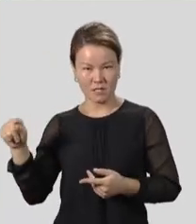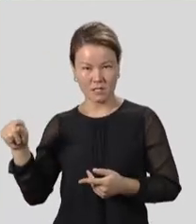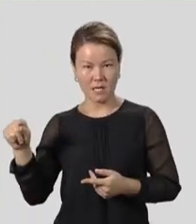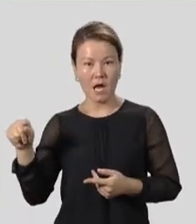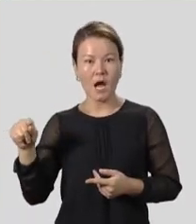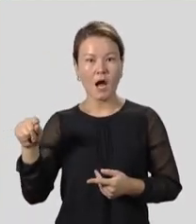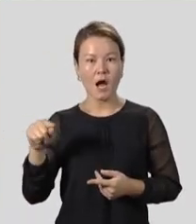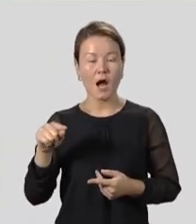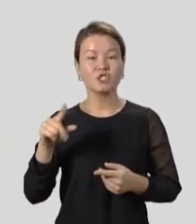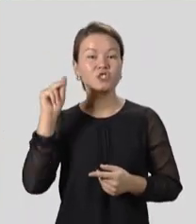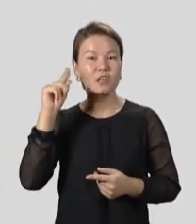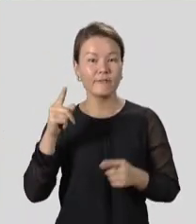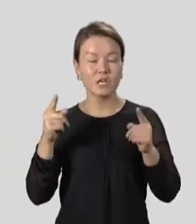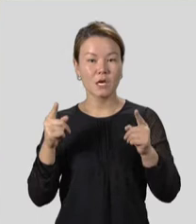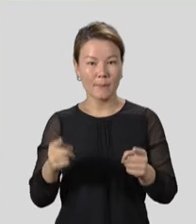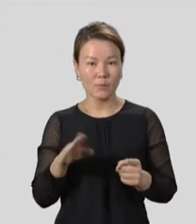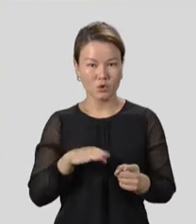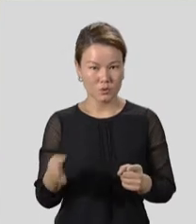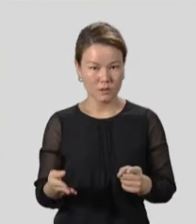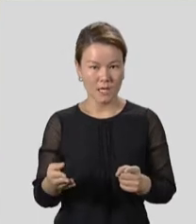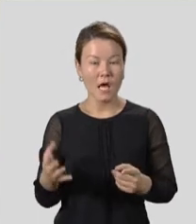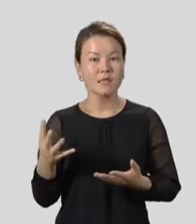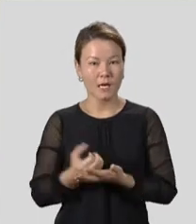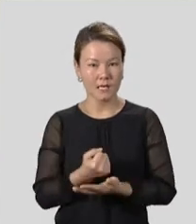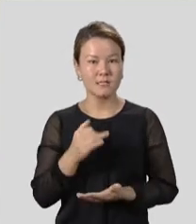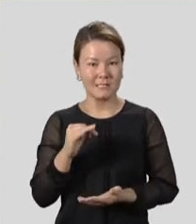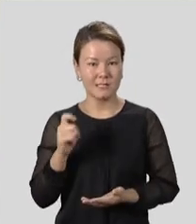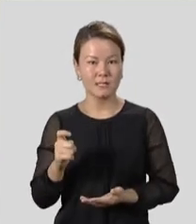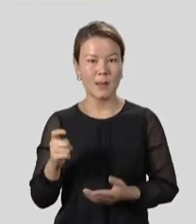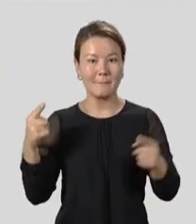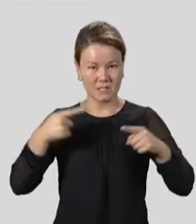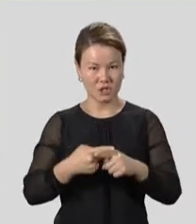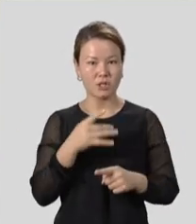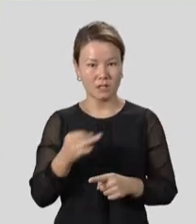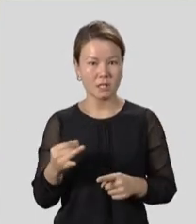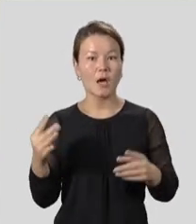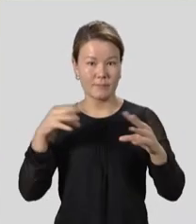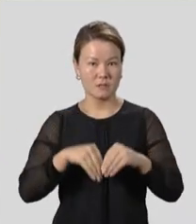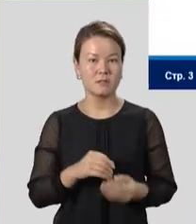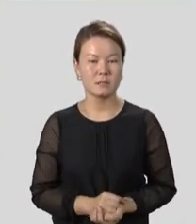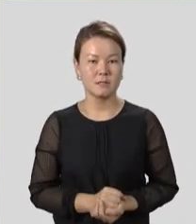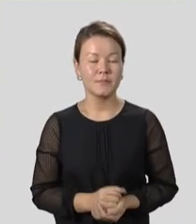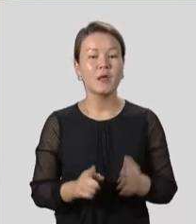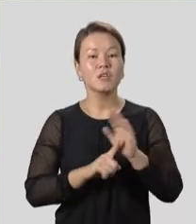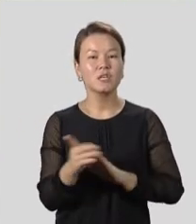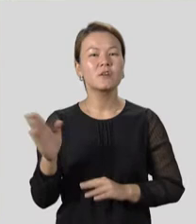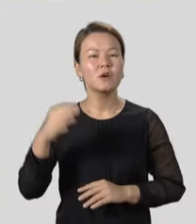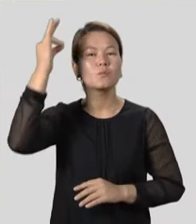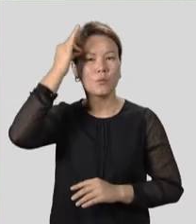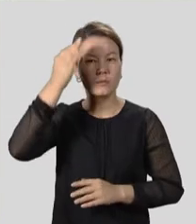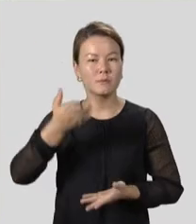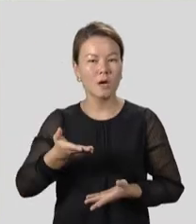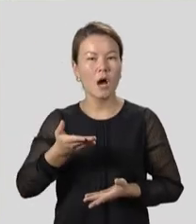прямой числовые промежутки, находить их пересечение и объединение. Сначала